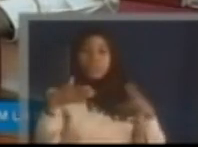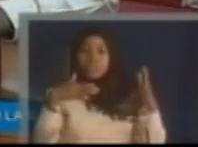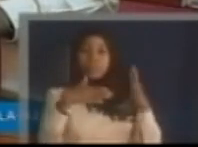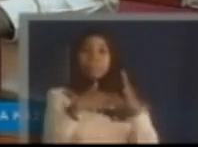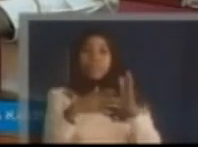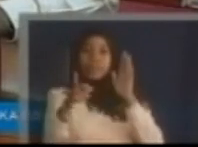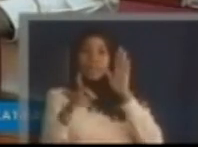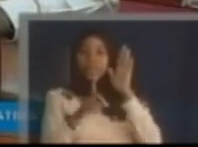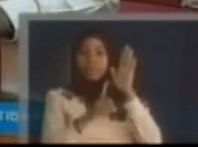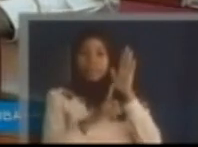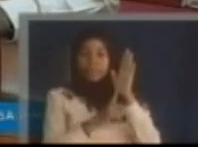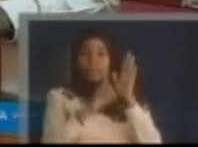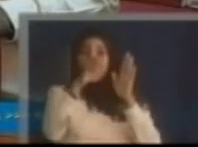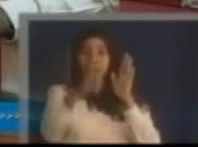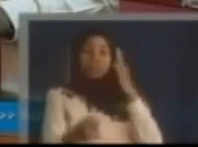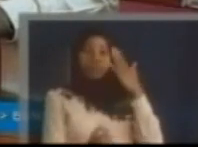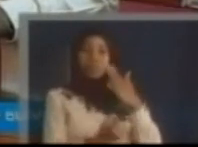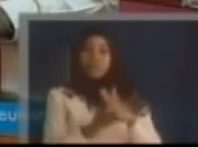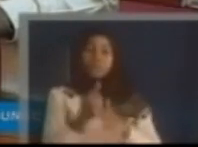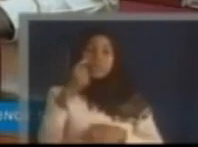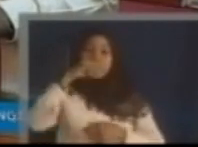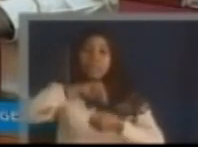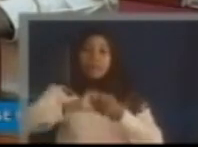ambapo kati ya changamoto mbalimbali zilizoonekana